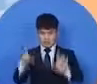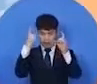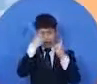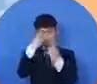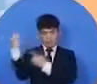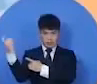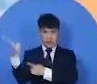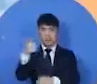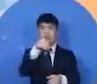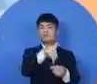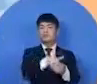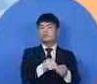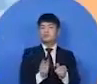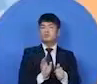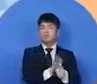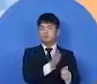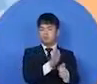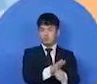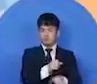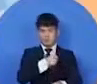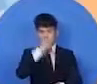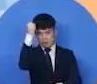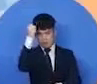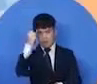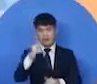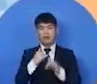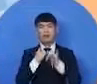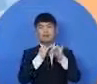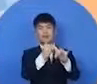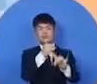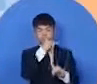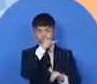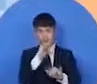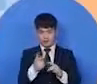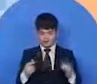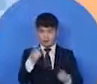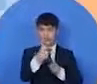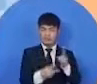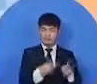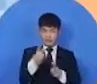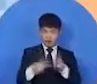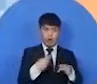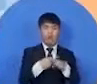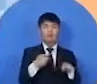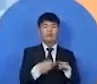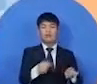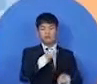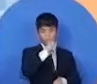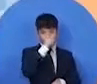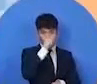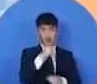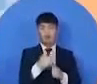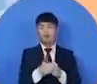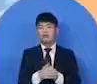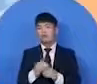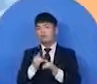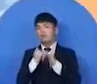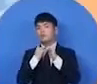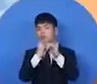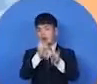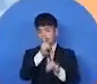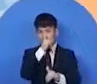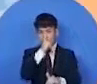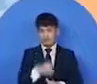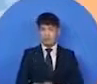유권자의 날을 기념해 수여하는 것으로 인권 센터 건립과 소상공인 경영안정 지원 사업 등의 공약이 호평을 받았습니다